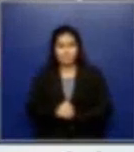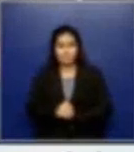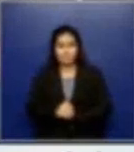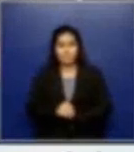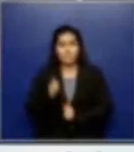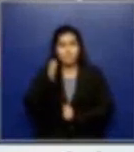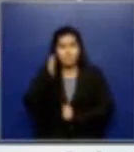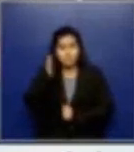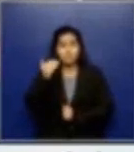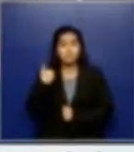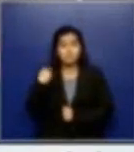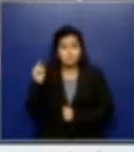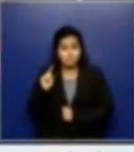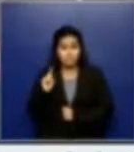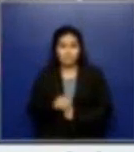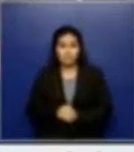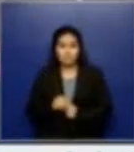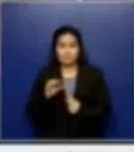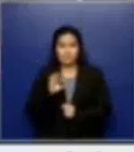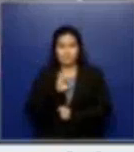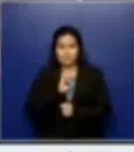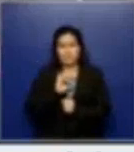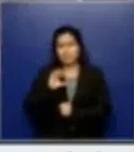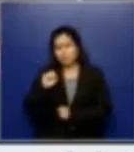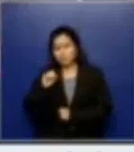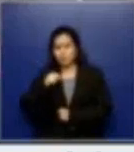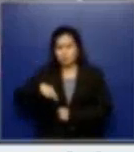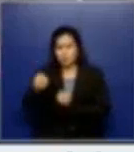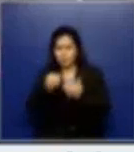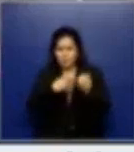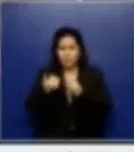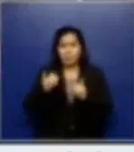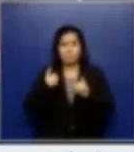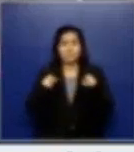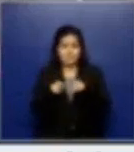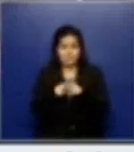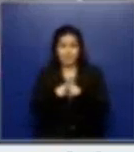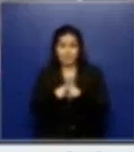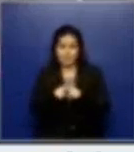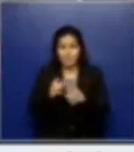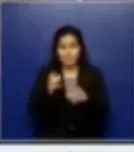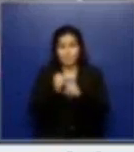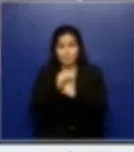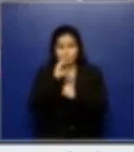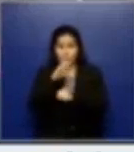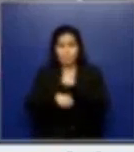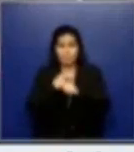ดต่อไปนี้เพื่อนสมาชิกก็พูดหลายคนแล้วแต่ผมย้ำให้เห็นภาพชัดเจนว่าในปีนี้นี่ก